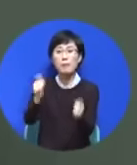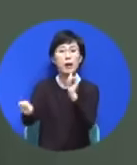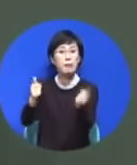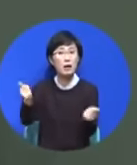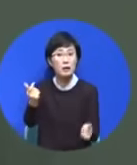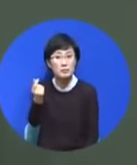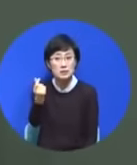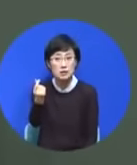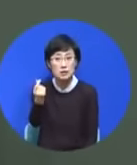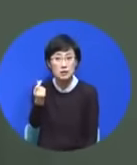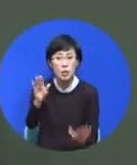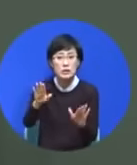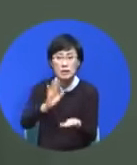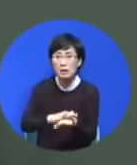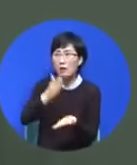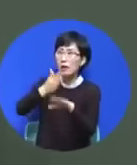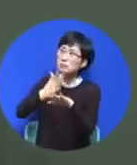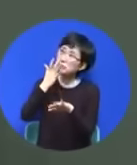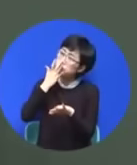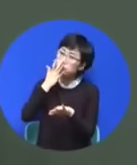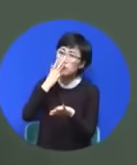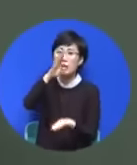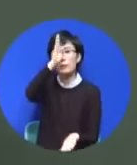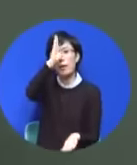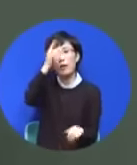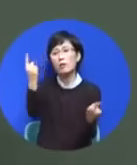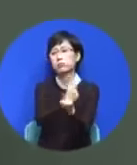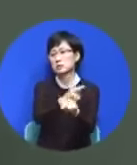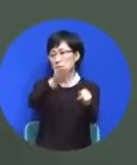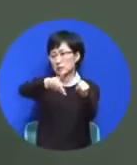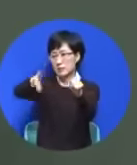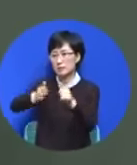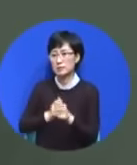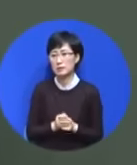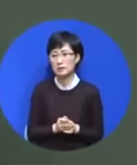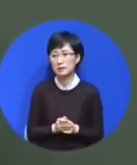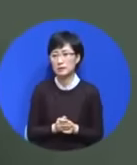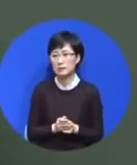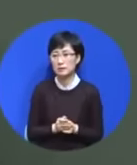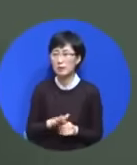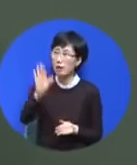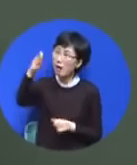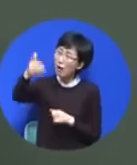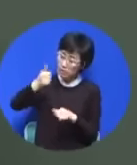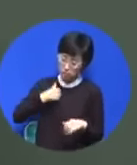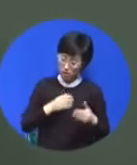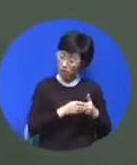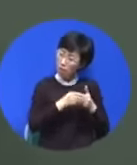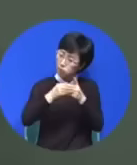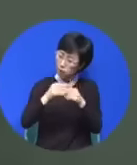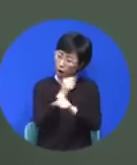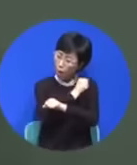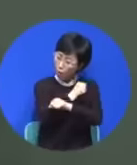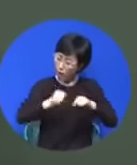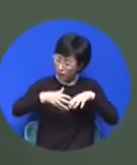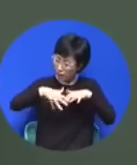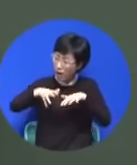고치셔야 됩니다 아니 왜 우리를 광야에 나와서 죽게